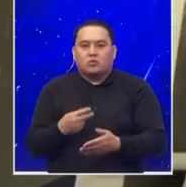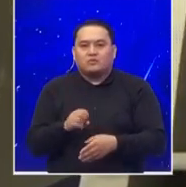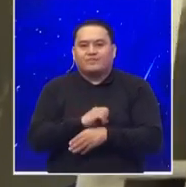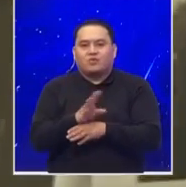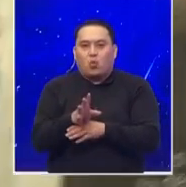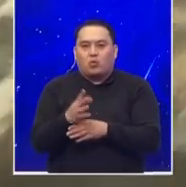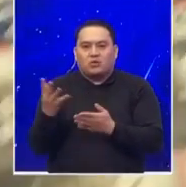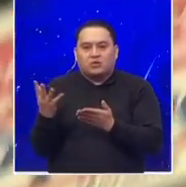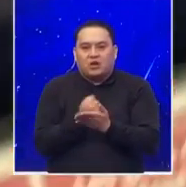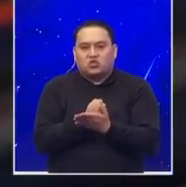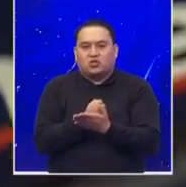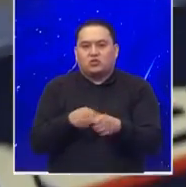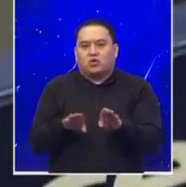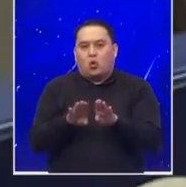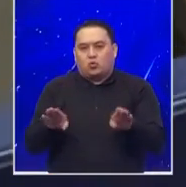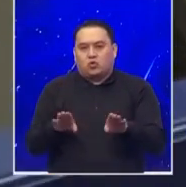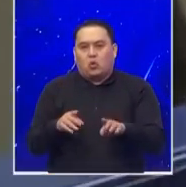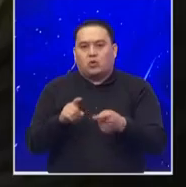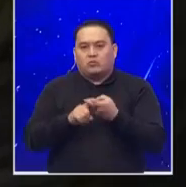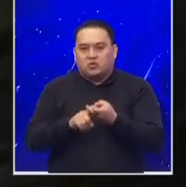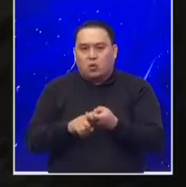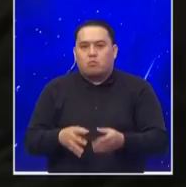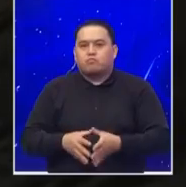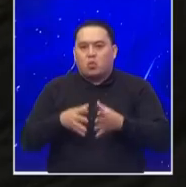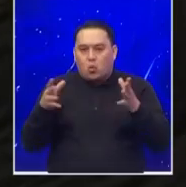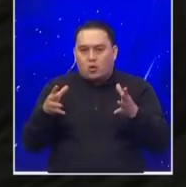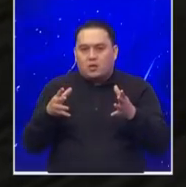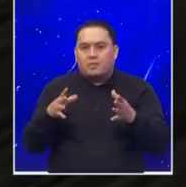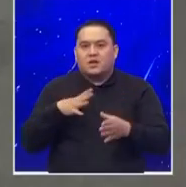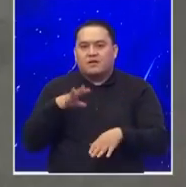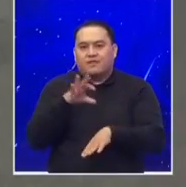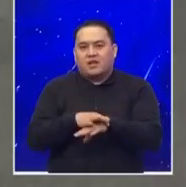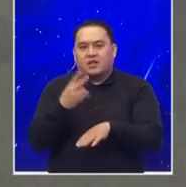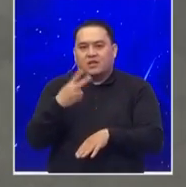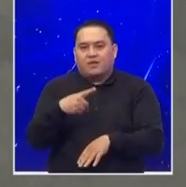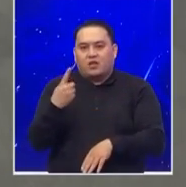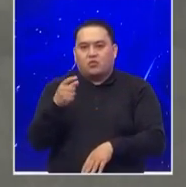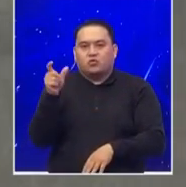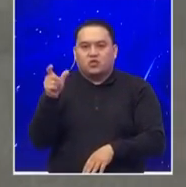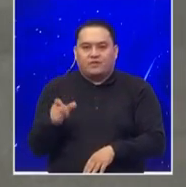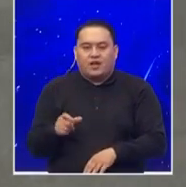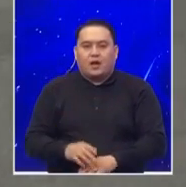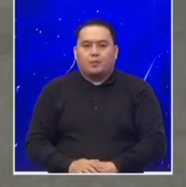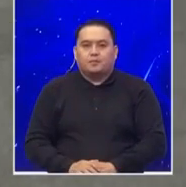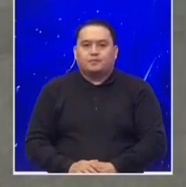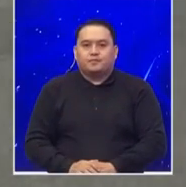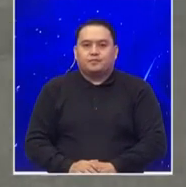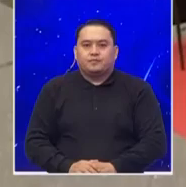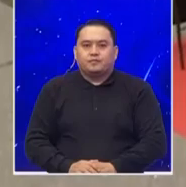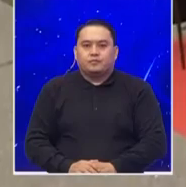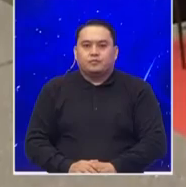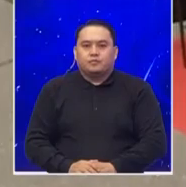штамма коронавируса, который считается более заразным. Он был выявлен у 21 человека.